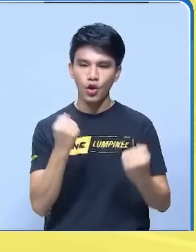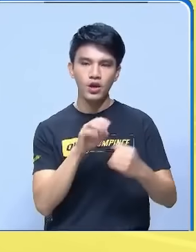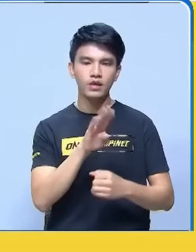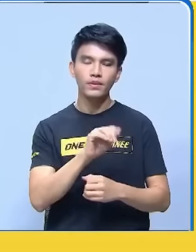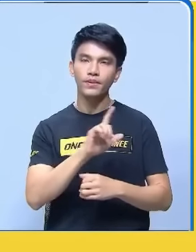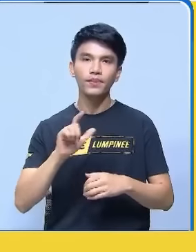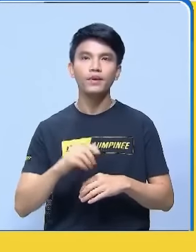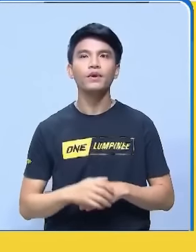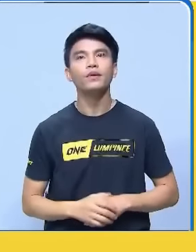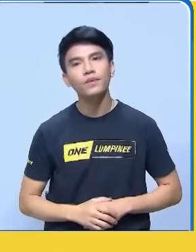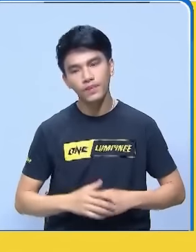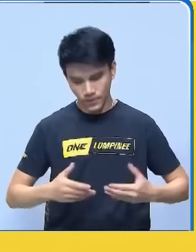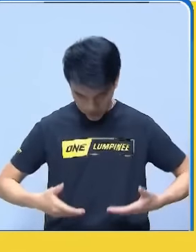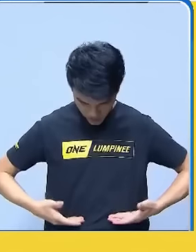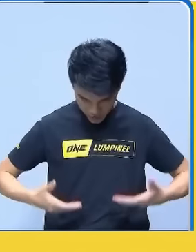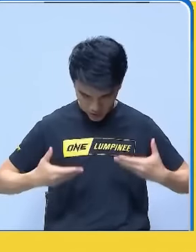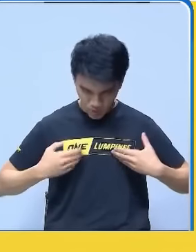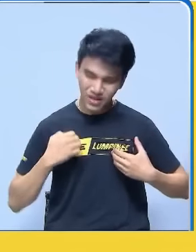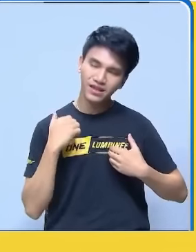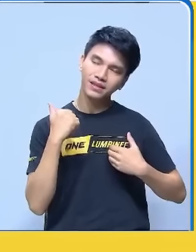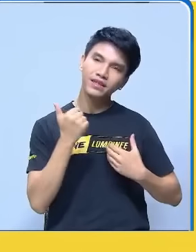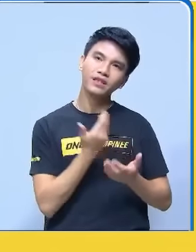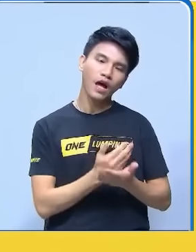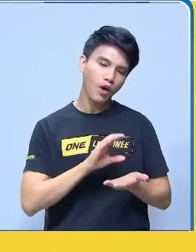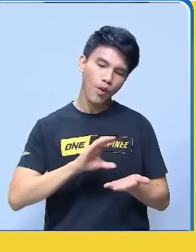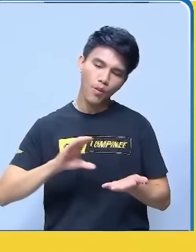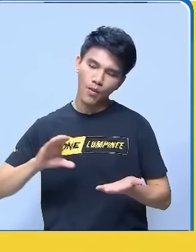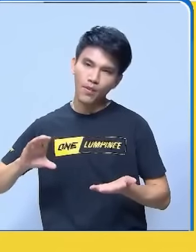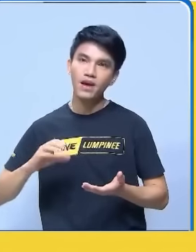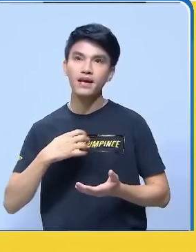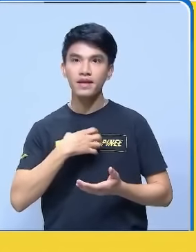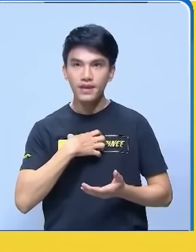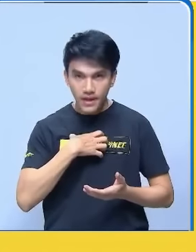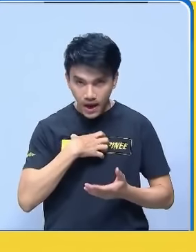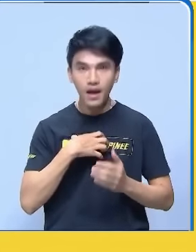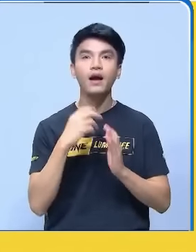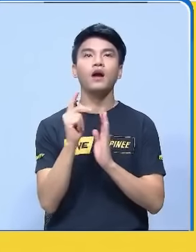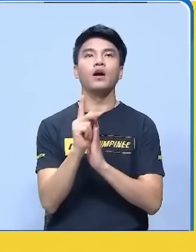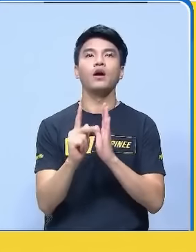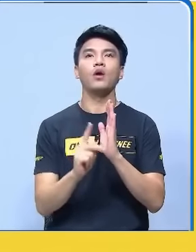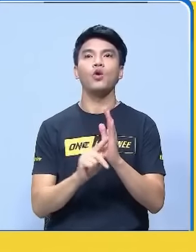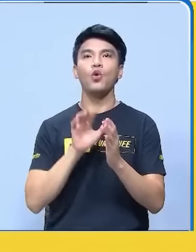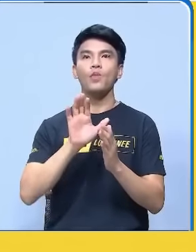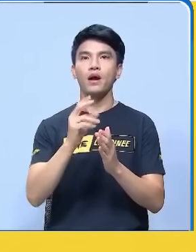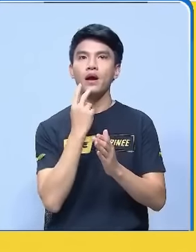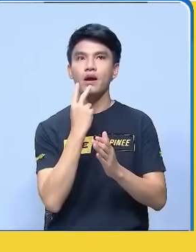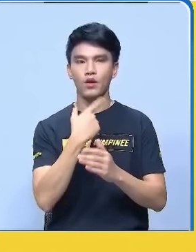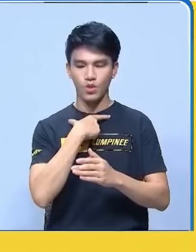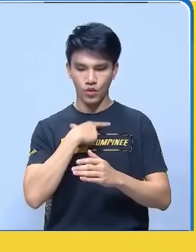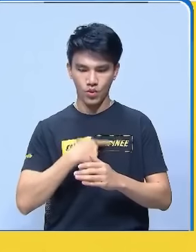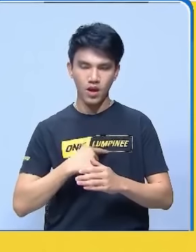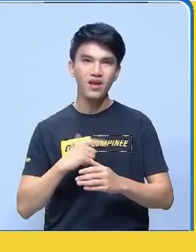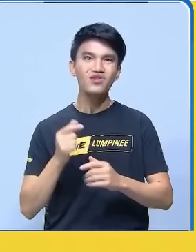านใช้ชีวิตหรูหราเอาเงินมากองแรงต่างเนี่ยสคบช่วยออกกฎหมายห้ามโชว์เงินโชว์สร้อยโ